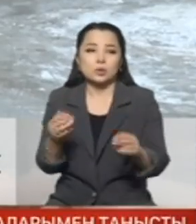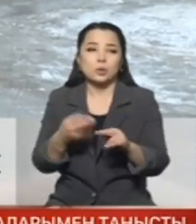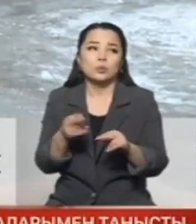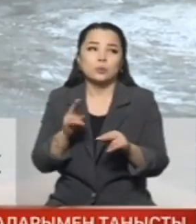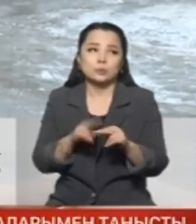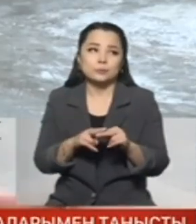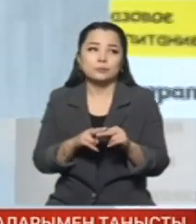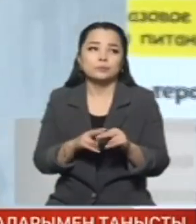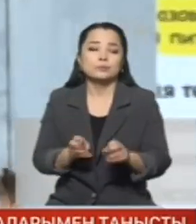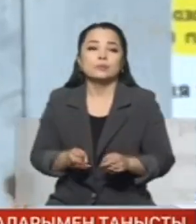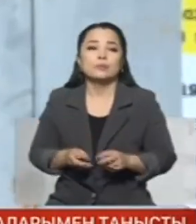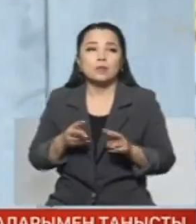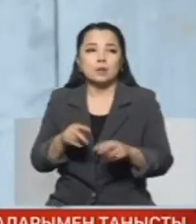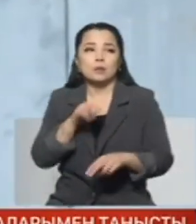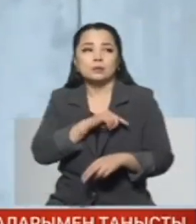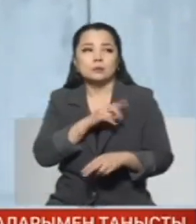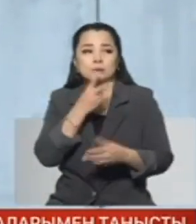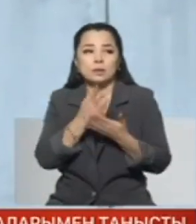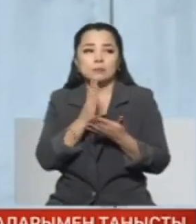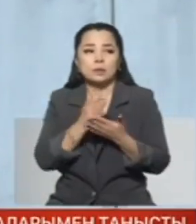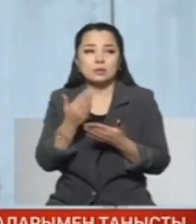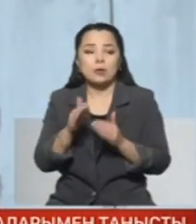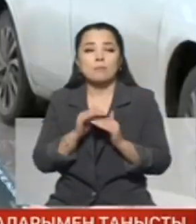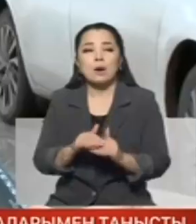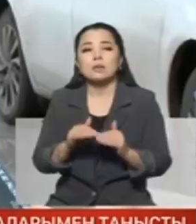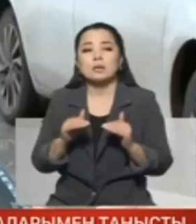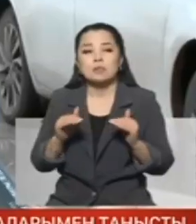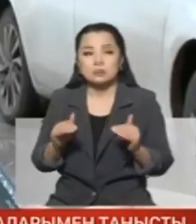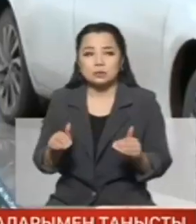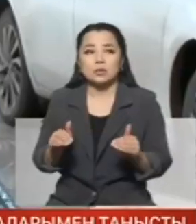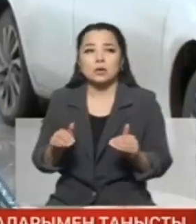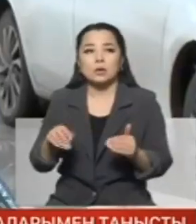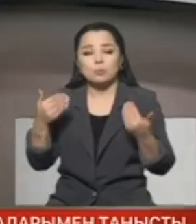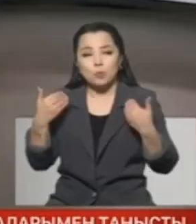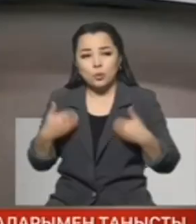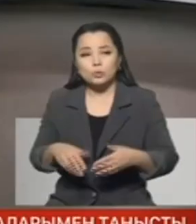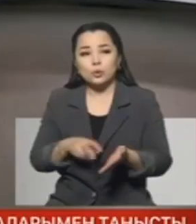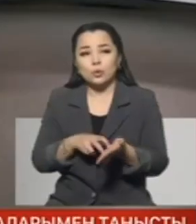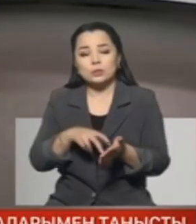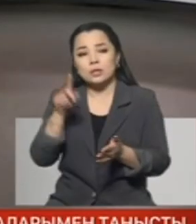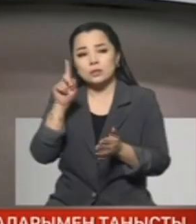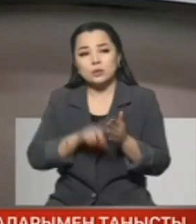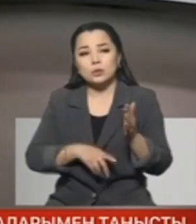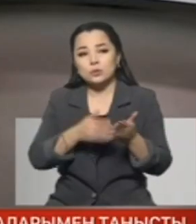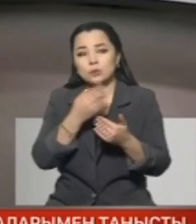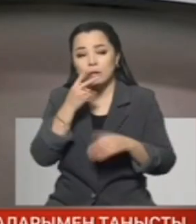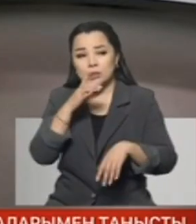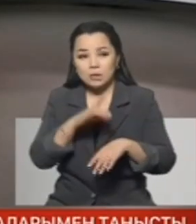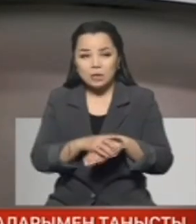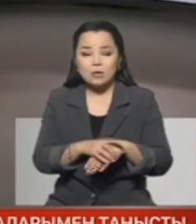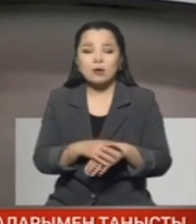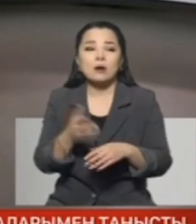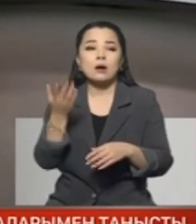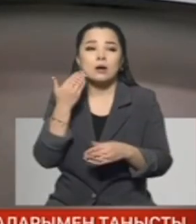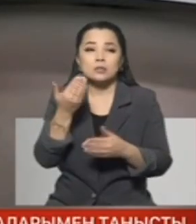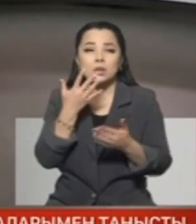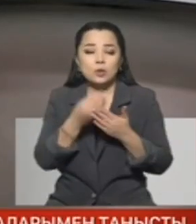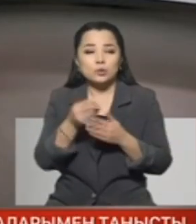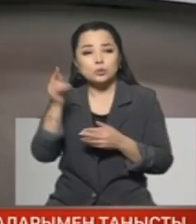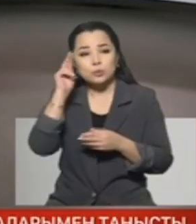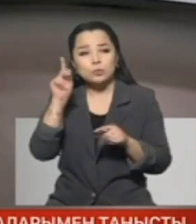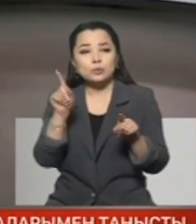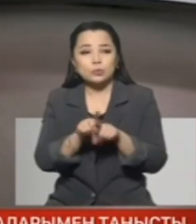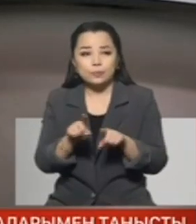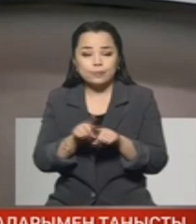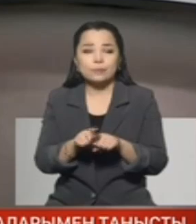бір қауіпті әрекеттерге бару мүмкін. Балалардың бойынан қорқыныш пен сенімсіздікті көрген кезде қашан ол соны